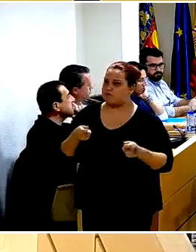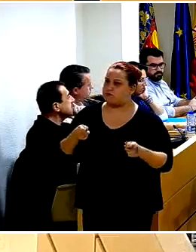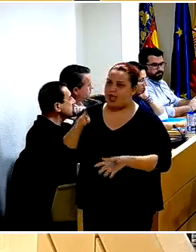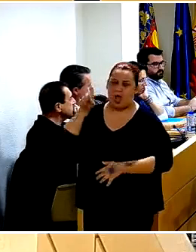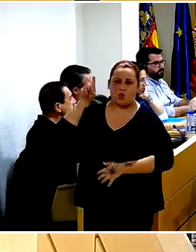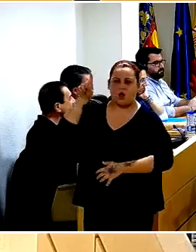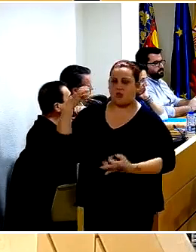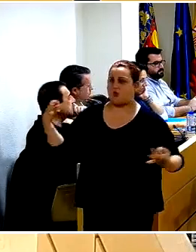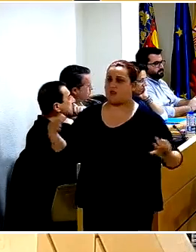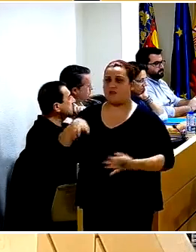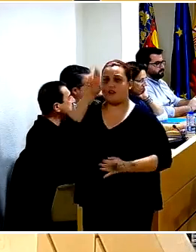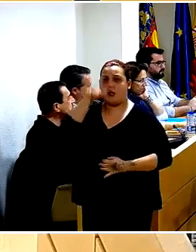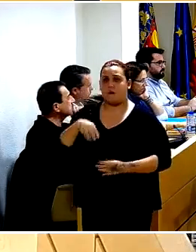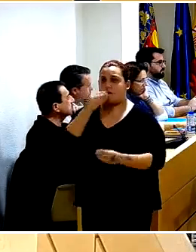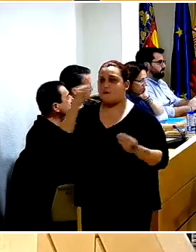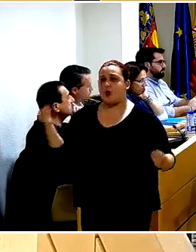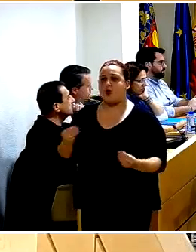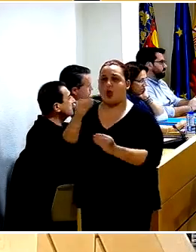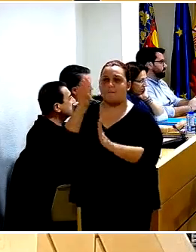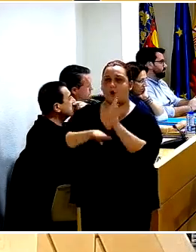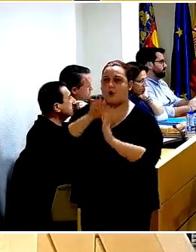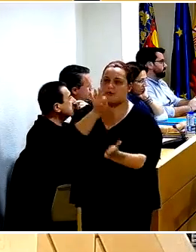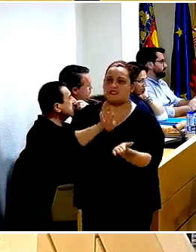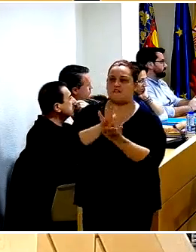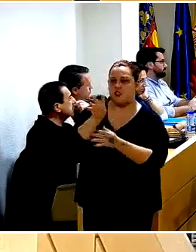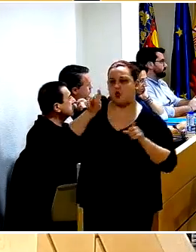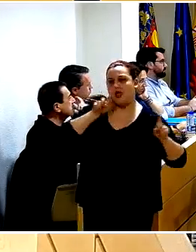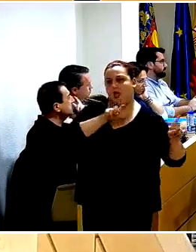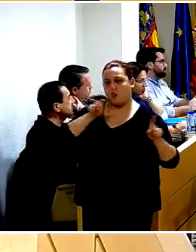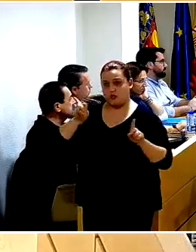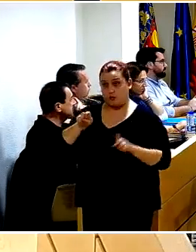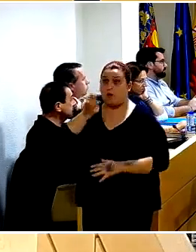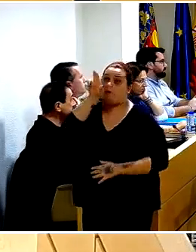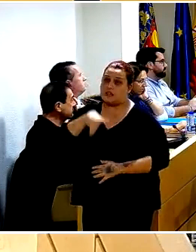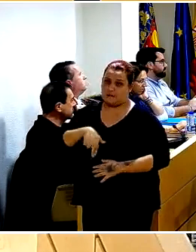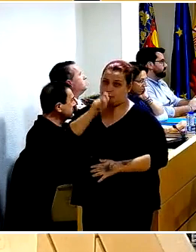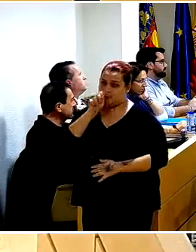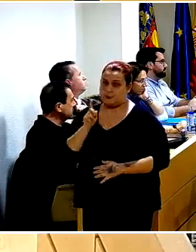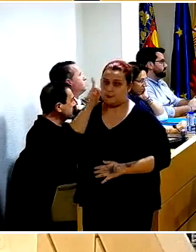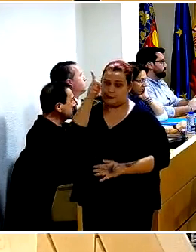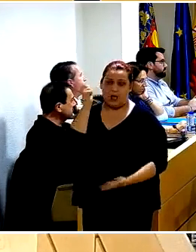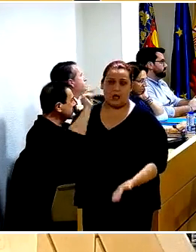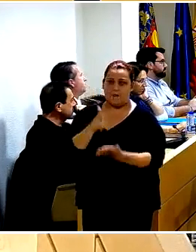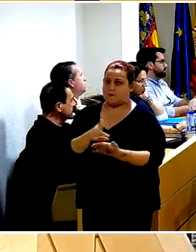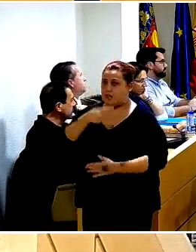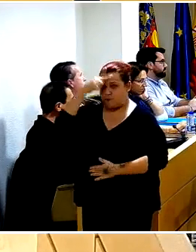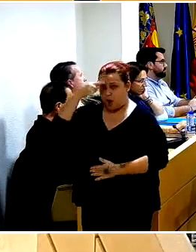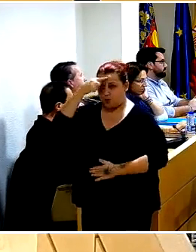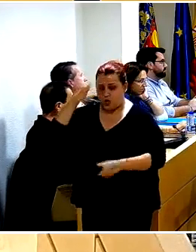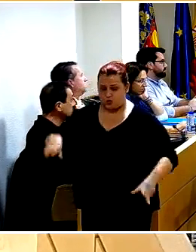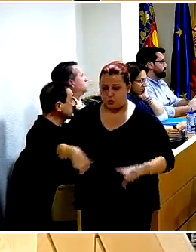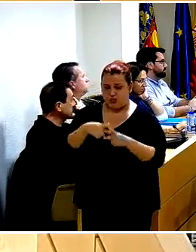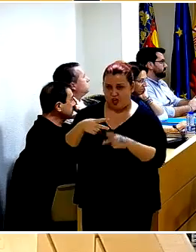millorem els serveis i programes educatius. I com no, també apostem per la cultura. Una societat amb